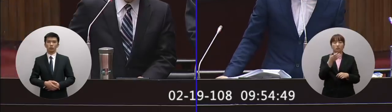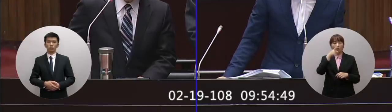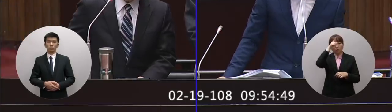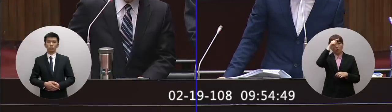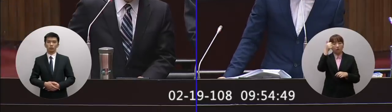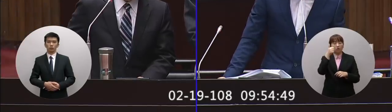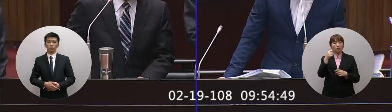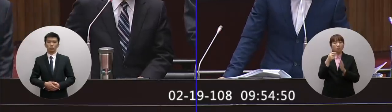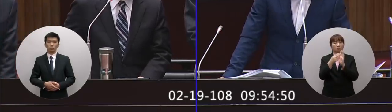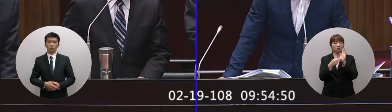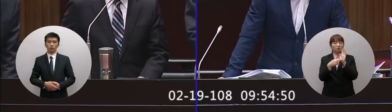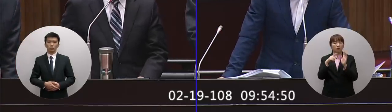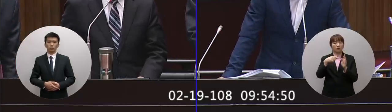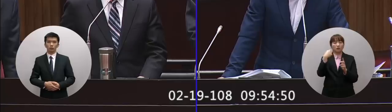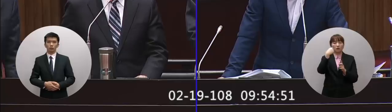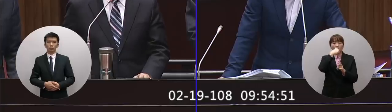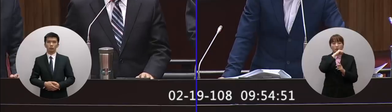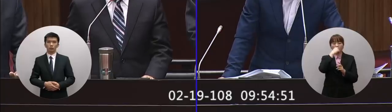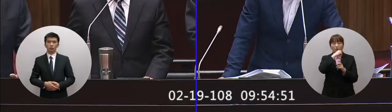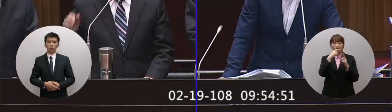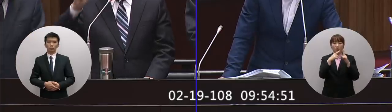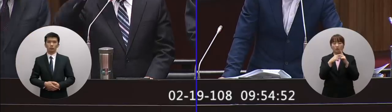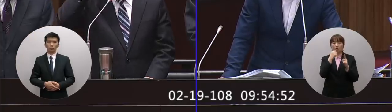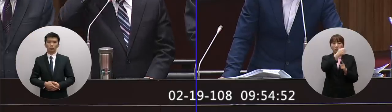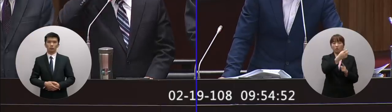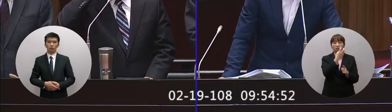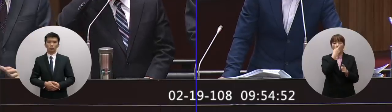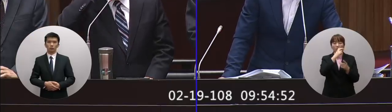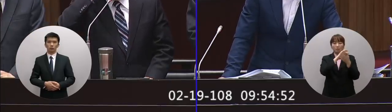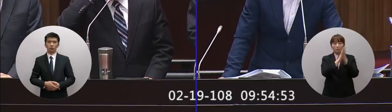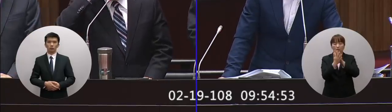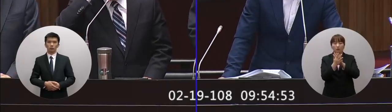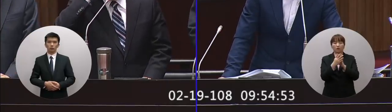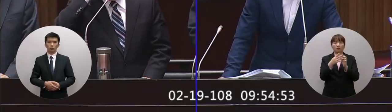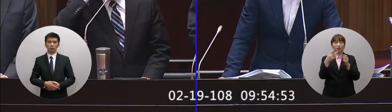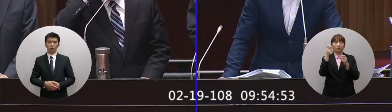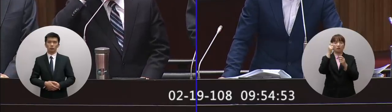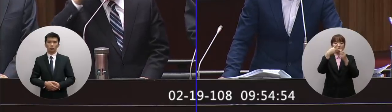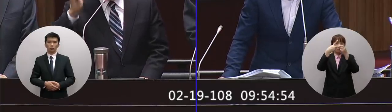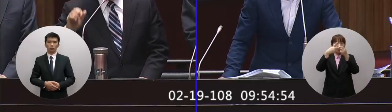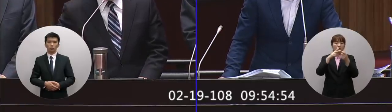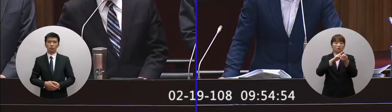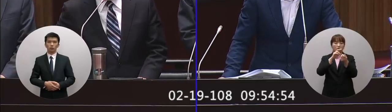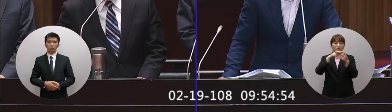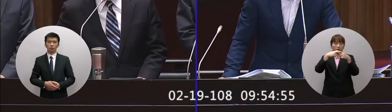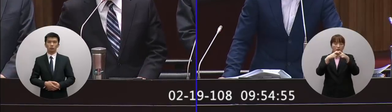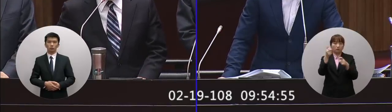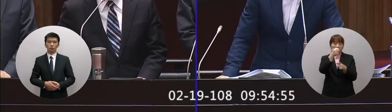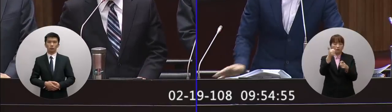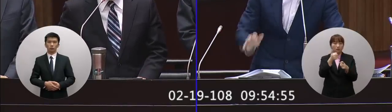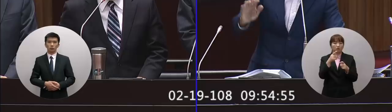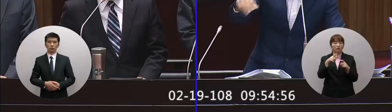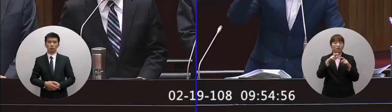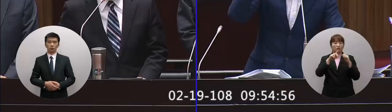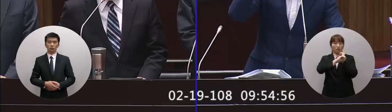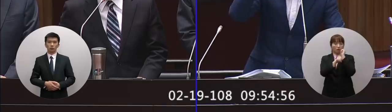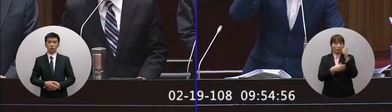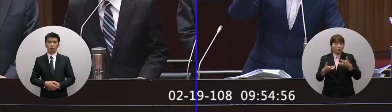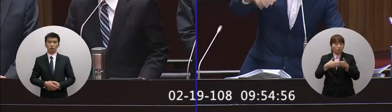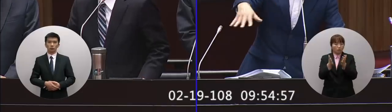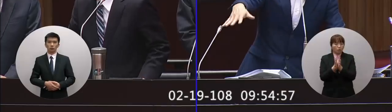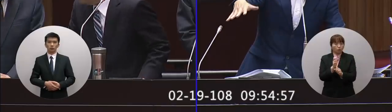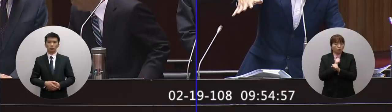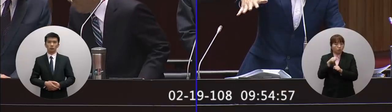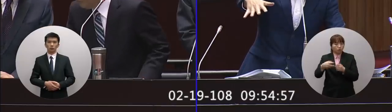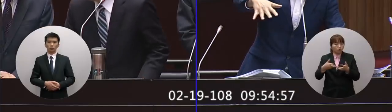说，台湾人赴港恐变成下一个李明哲，我们法务部有注意到这个事情吗？他意思是说，过